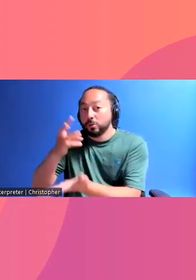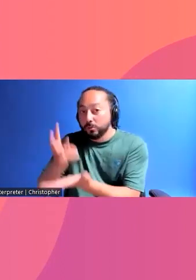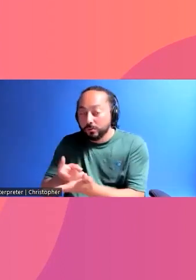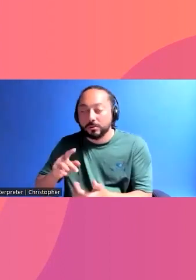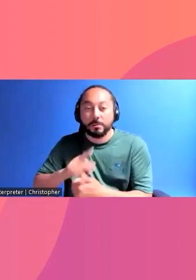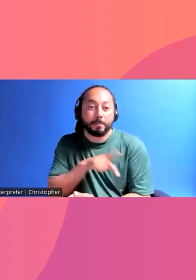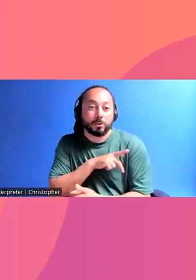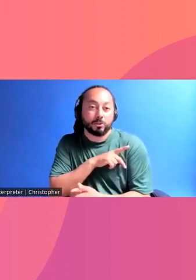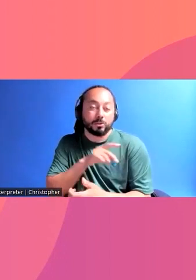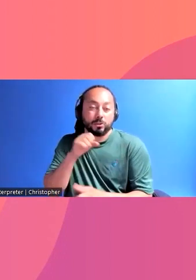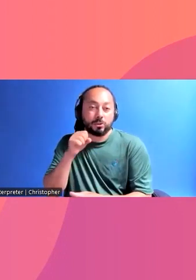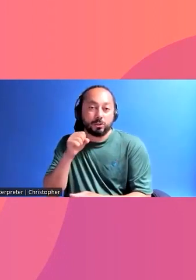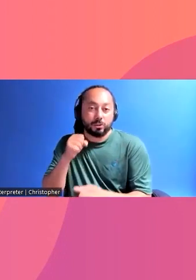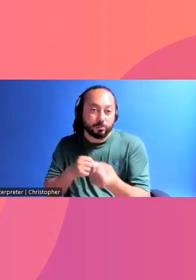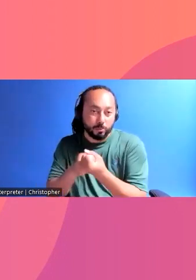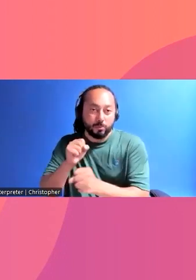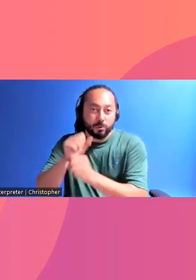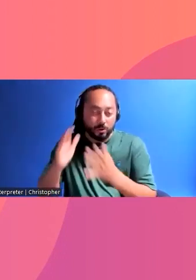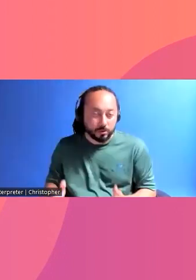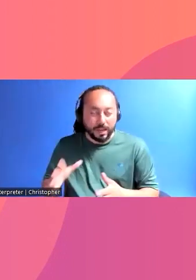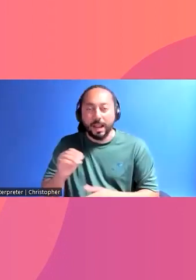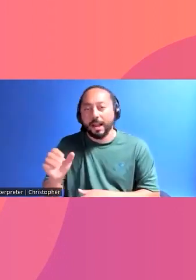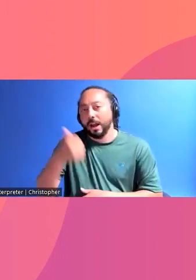ergothérapeutes, orthophonistes